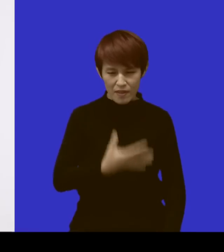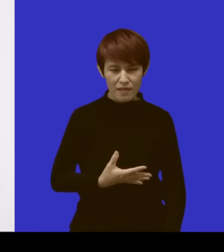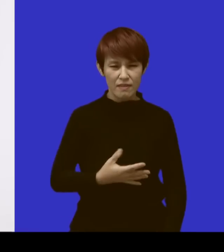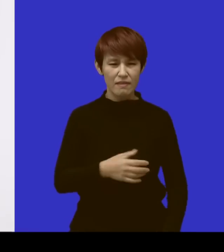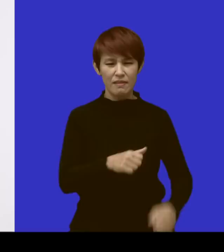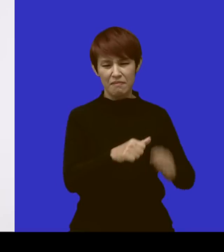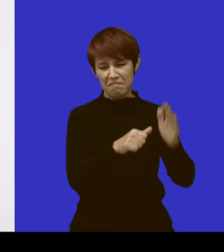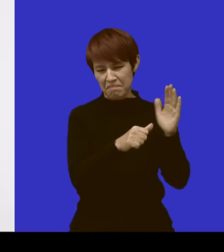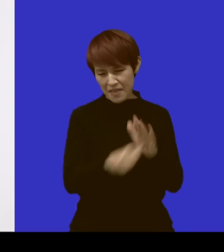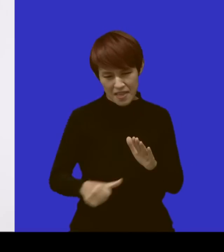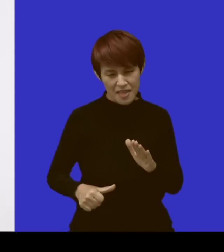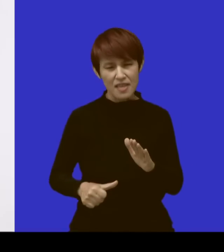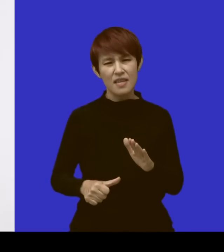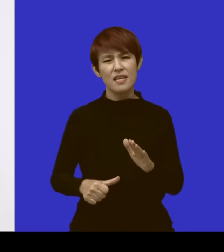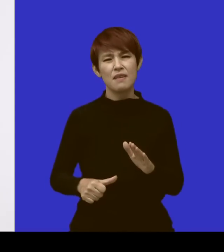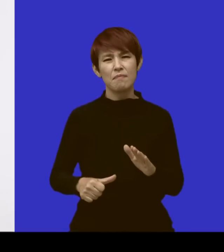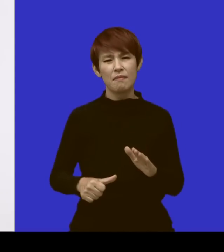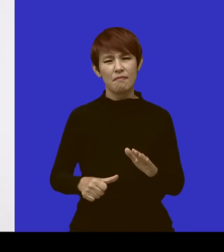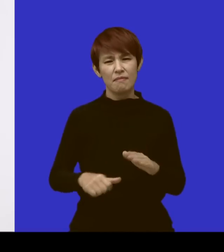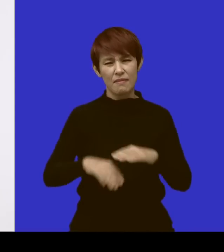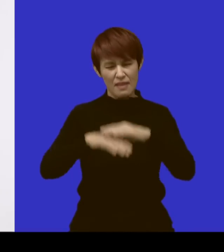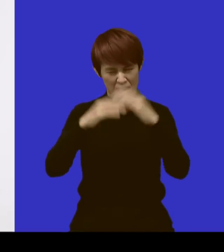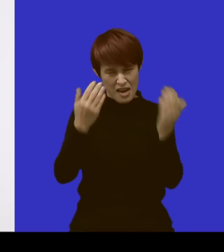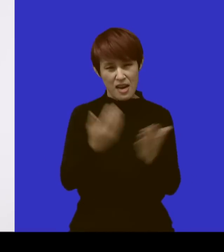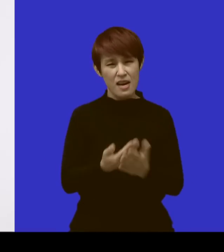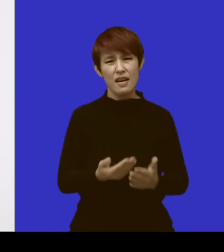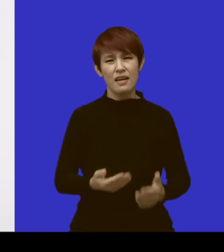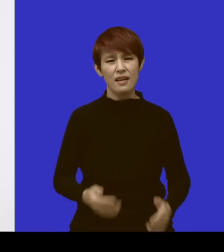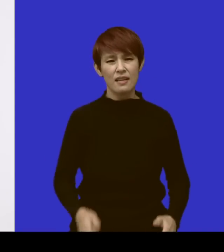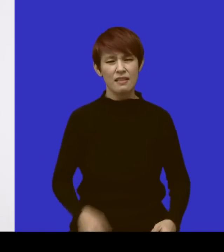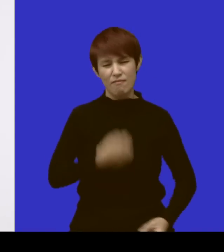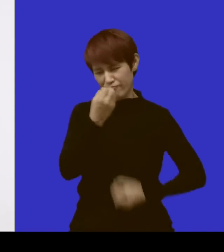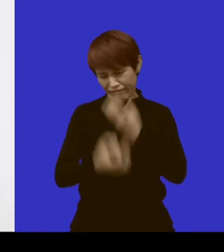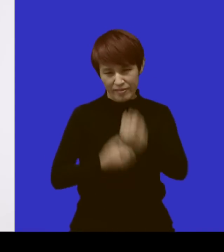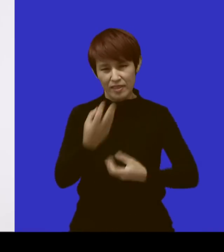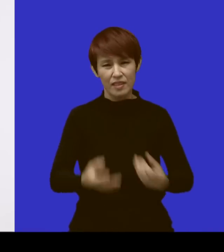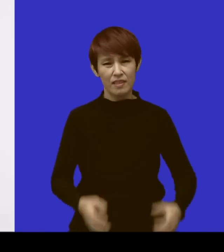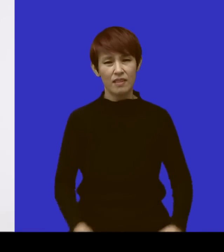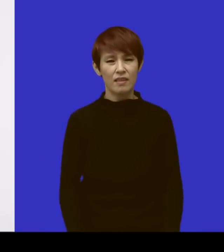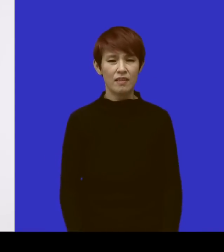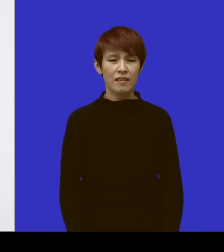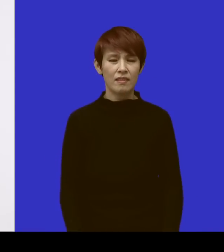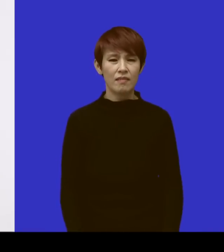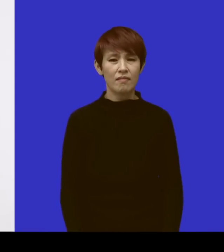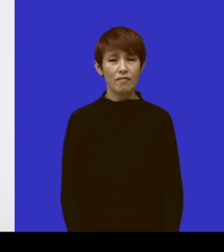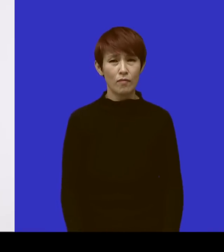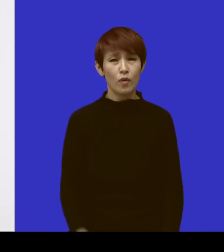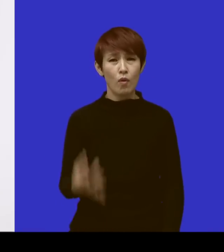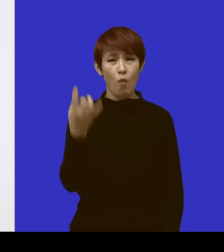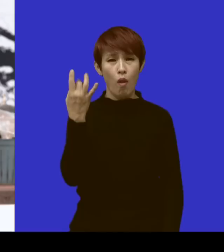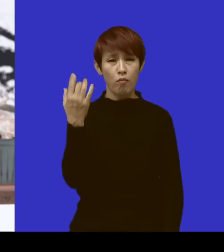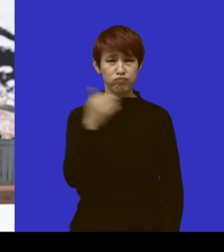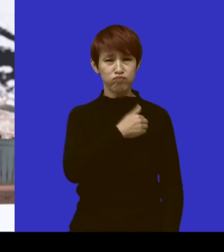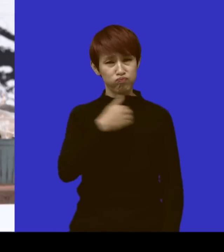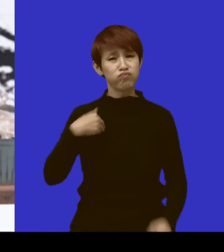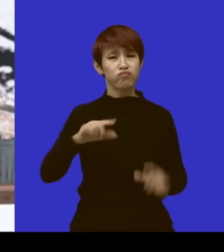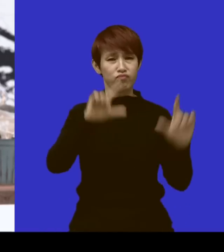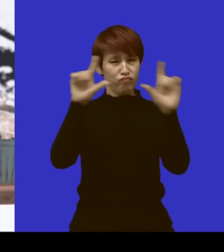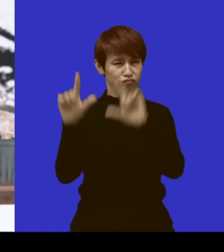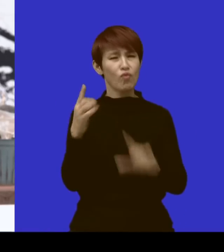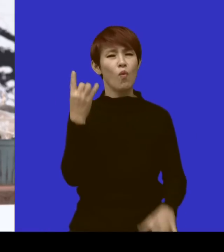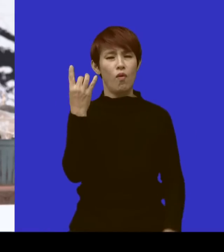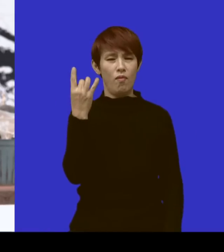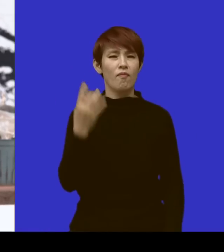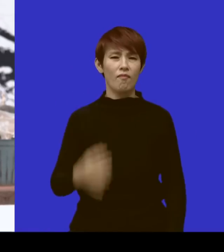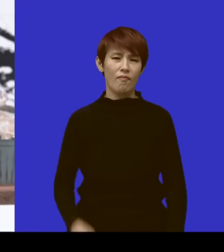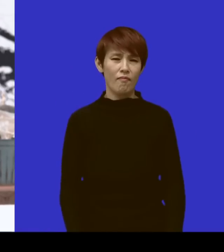실패한 부분, 그러니까 저는 그러고 싶지 않았었던 것 같아요. 제가 굉장히 당당하게 네. 하루하루 살았었거든요. 굉장히